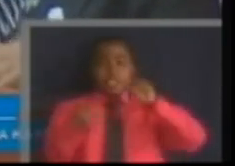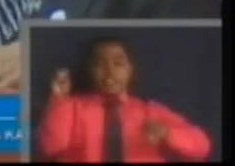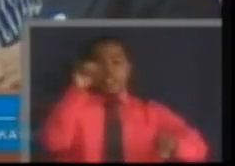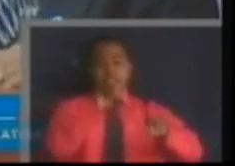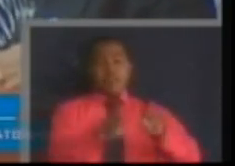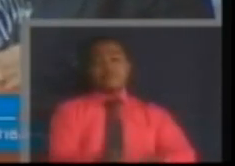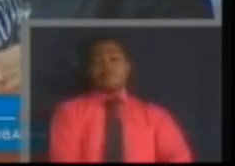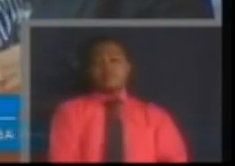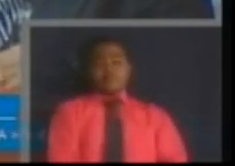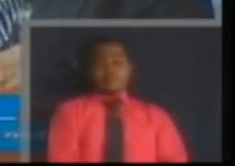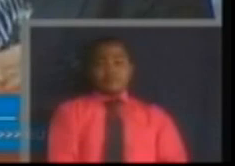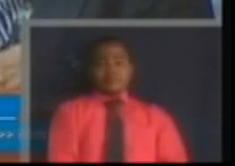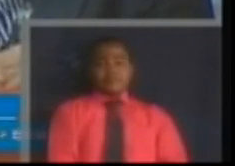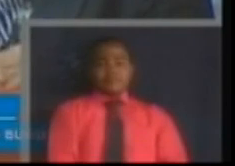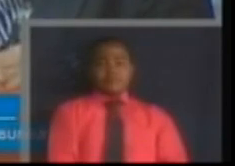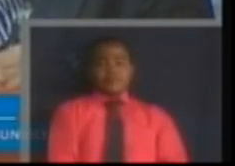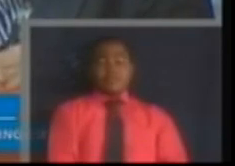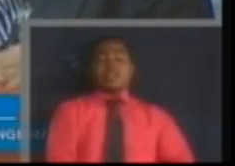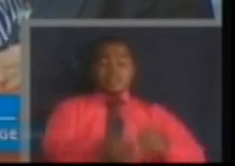Mwenyekiti, nashukuru.